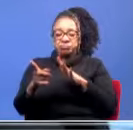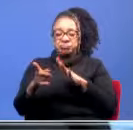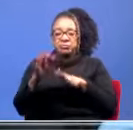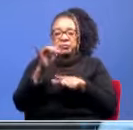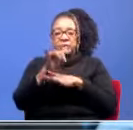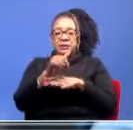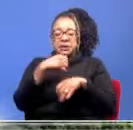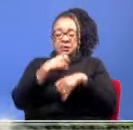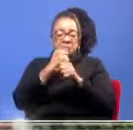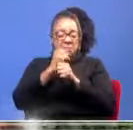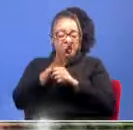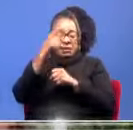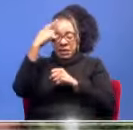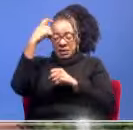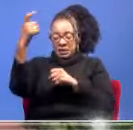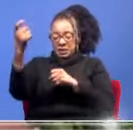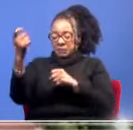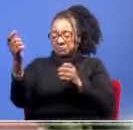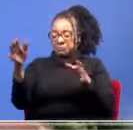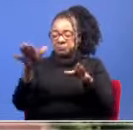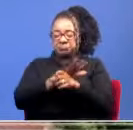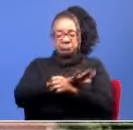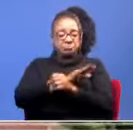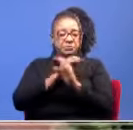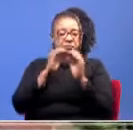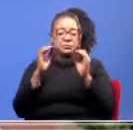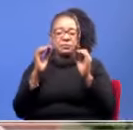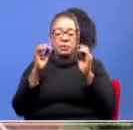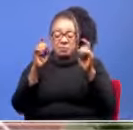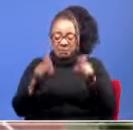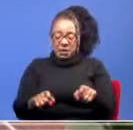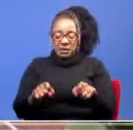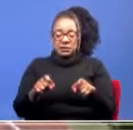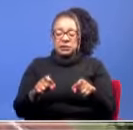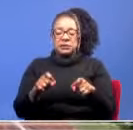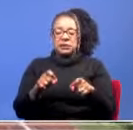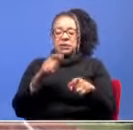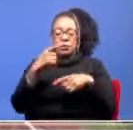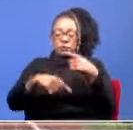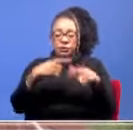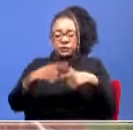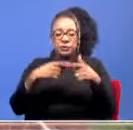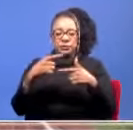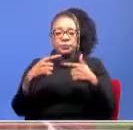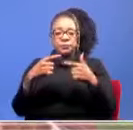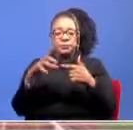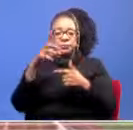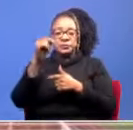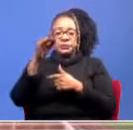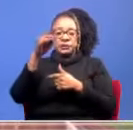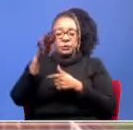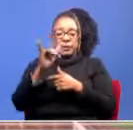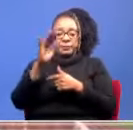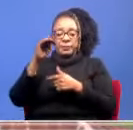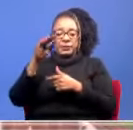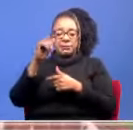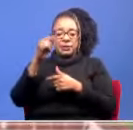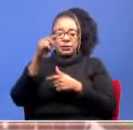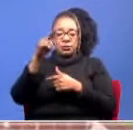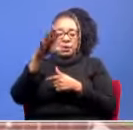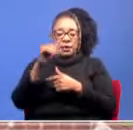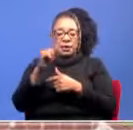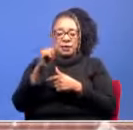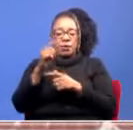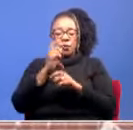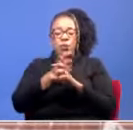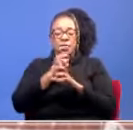hakutazitorosha ndoto zao, zitatimia. Ruth Munyi, Tiwi, eneo bunge la Matuga, kaunti ya Kwale.